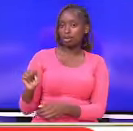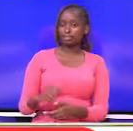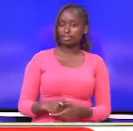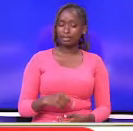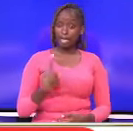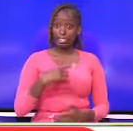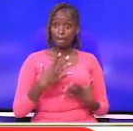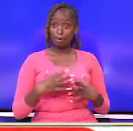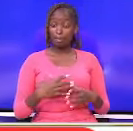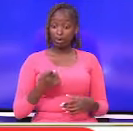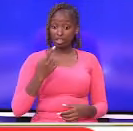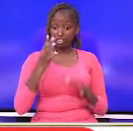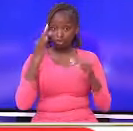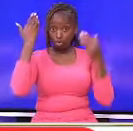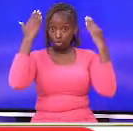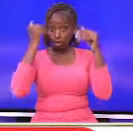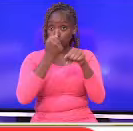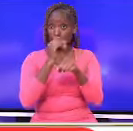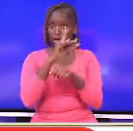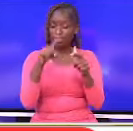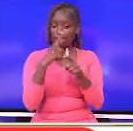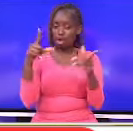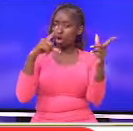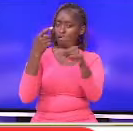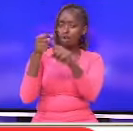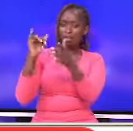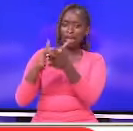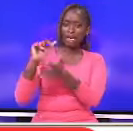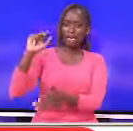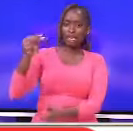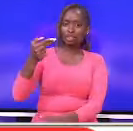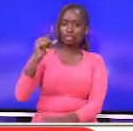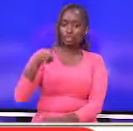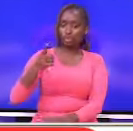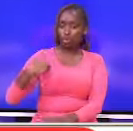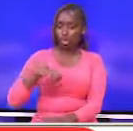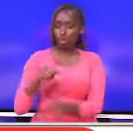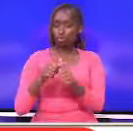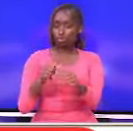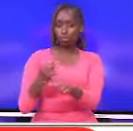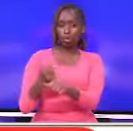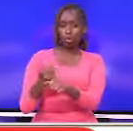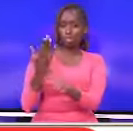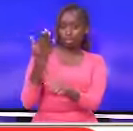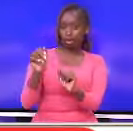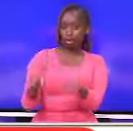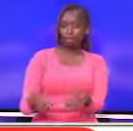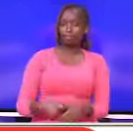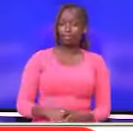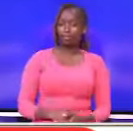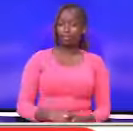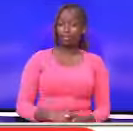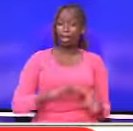tunataka tuwaulize kama mjui kazi yenu kwa hiyo headquarters. Mtoke kwa hiyo headquarters kuja tufanye kazi. Yes. Na sasa mikakati imewekwa kuhakikisha kuwa migogoro katika chama